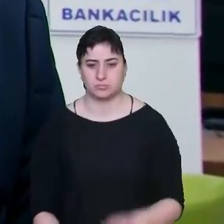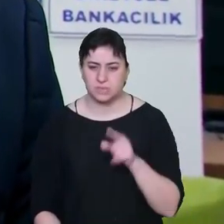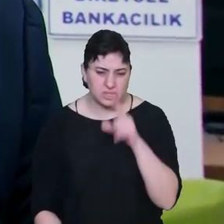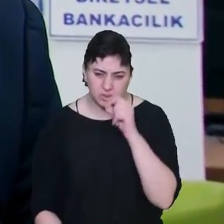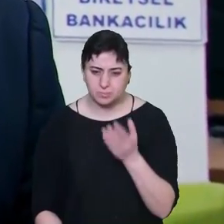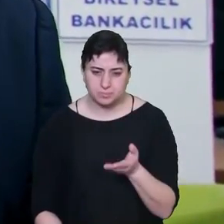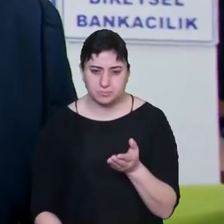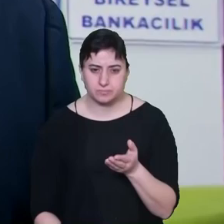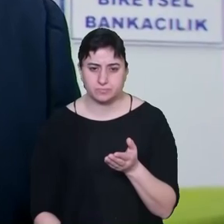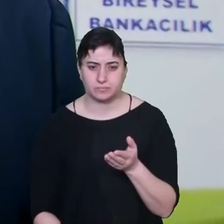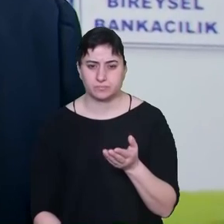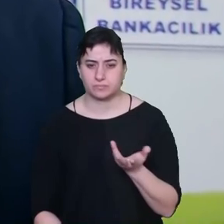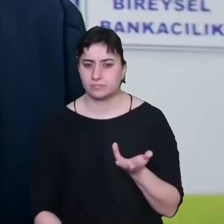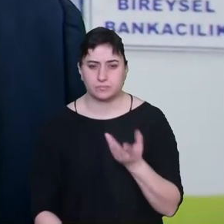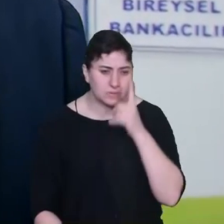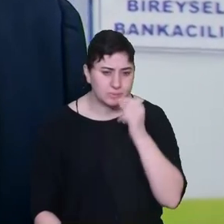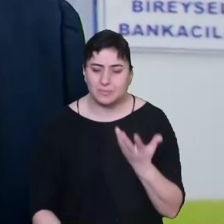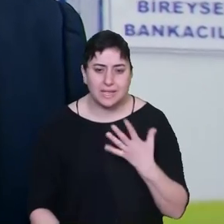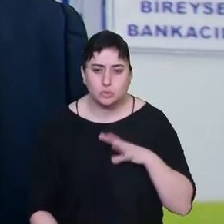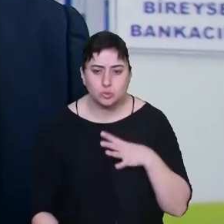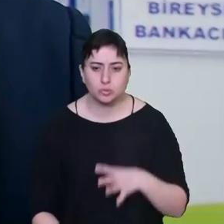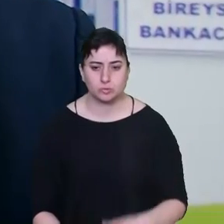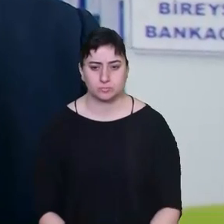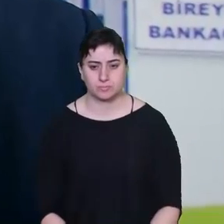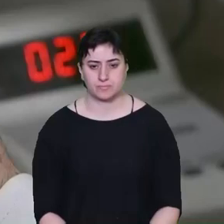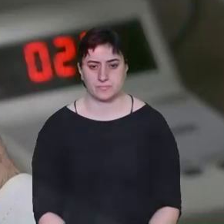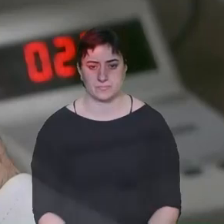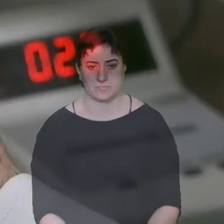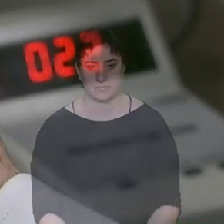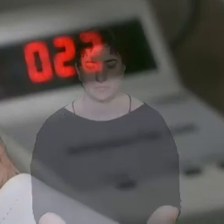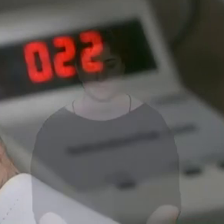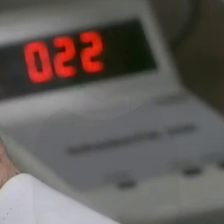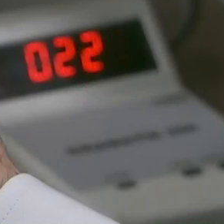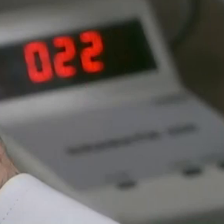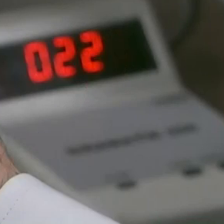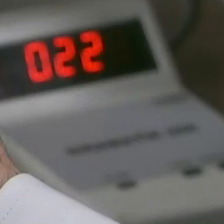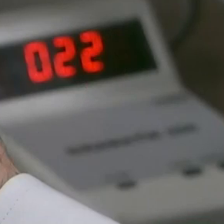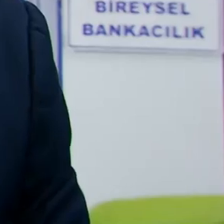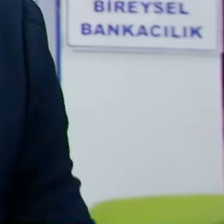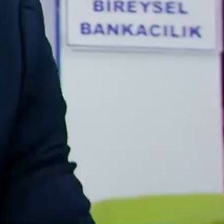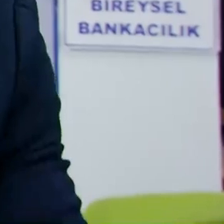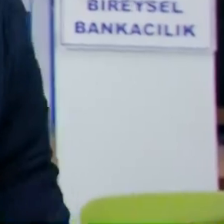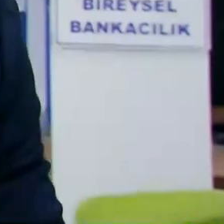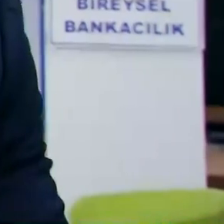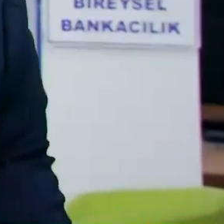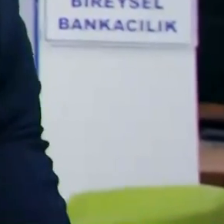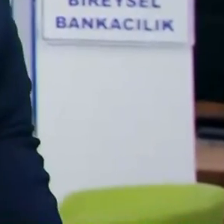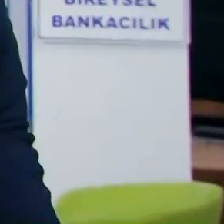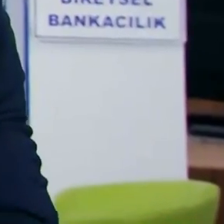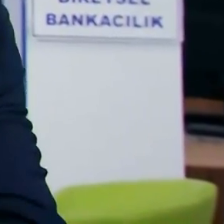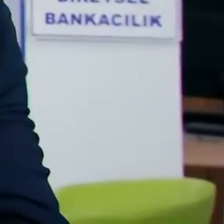Kimsiniz siz? Kimsiniz siz, ne istiyorsunuz? Panikle etrafına bakınan Nurhan kendini zor toparladı.